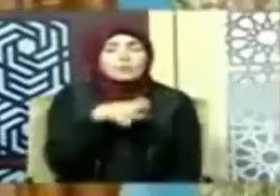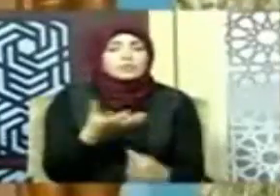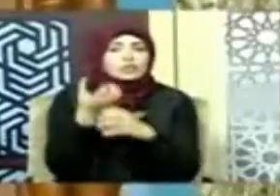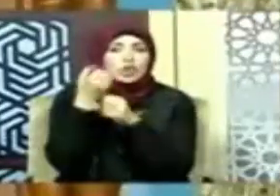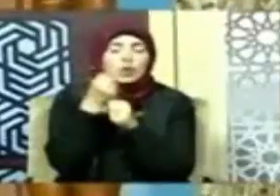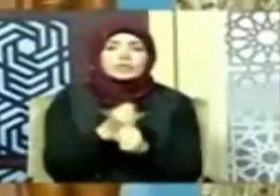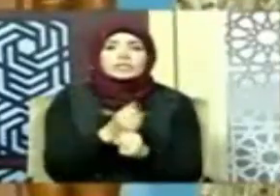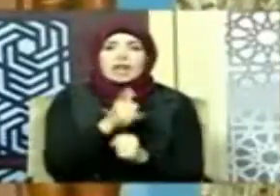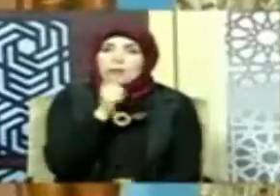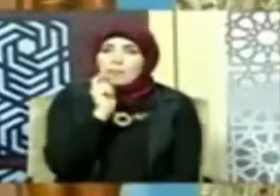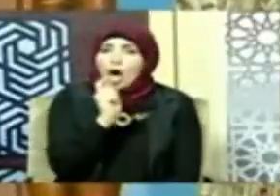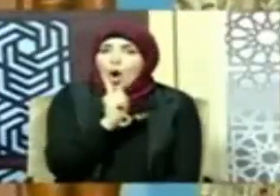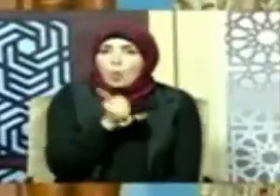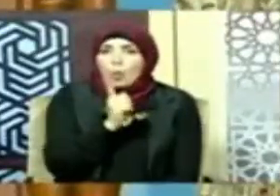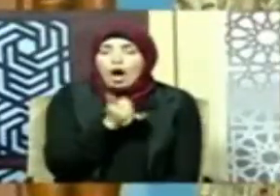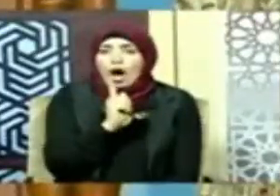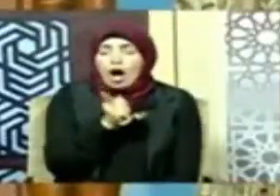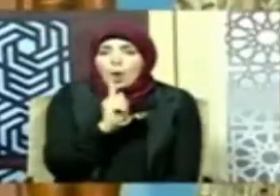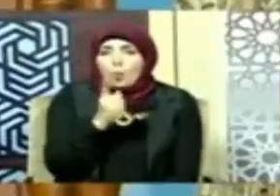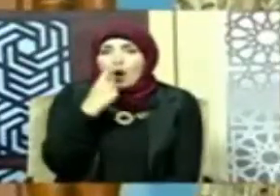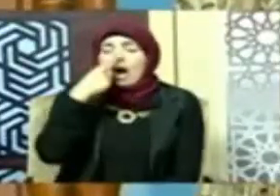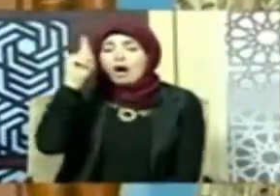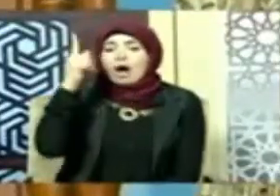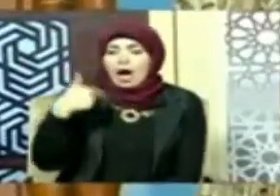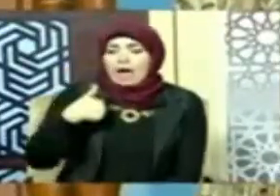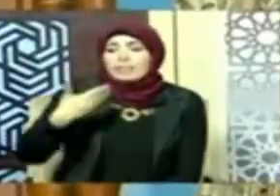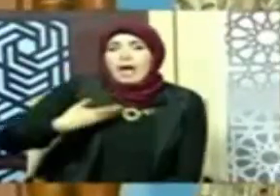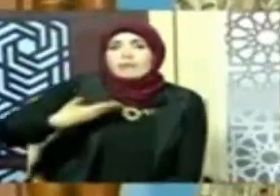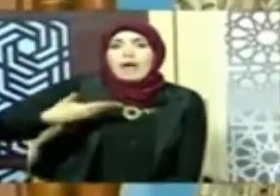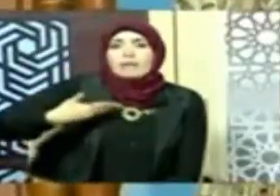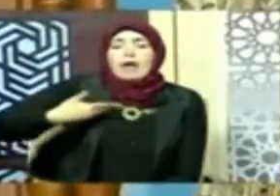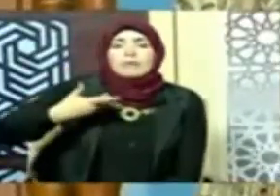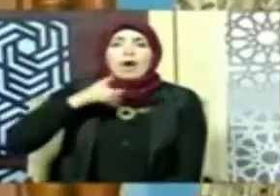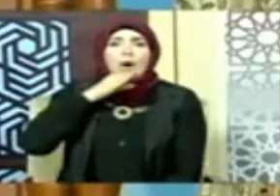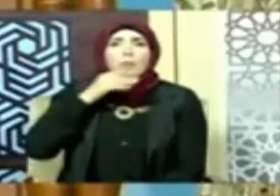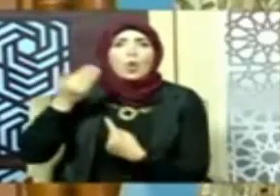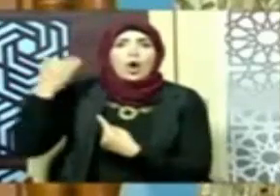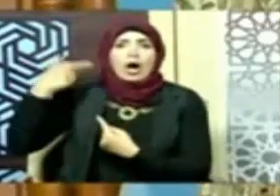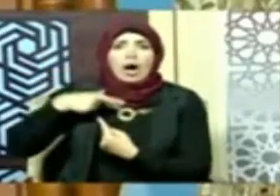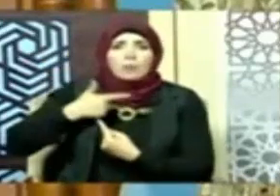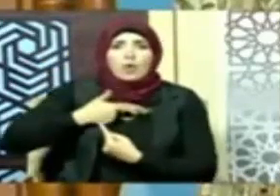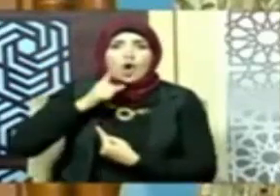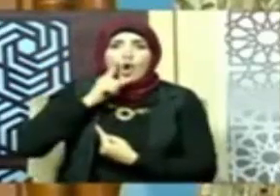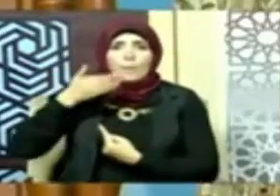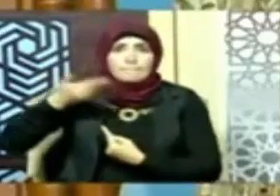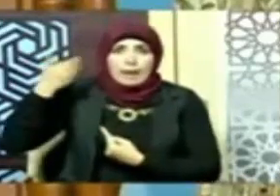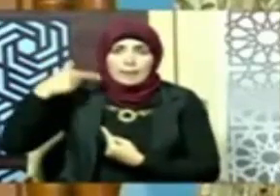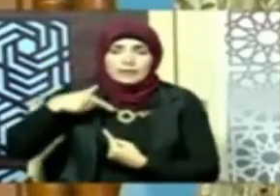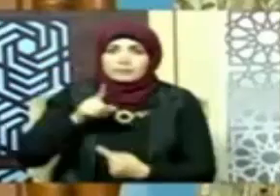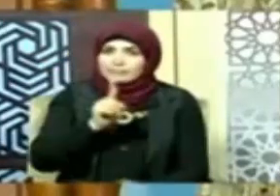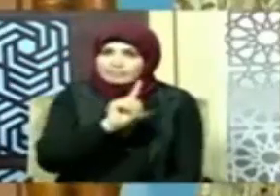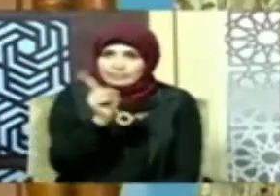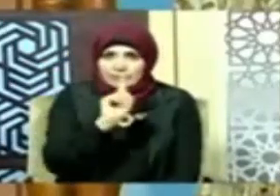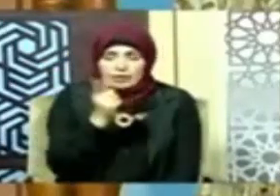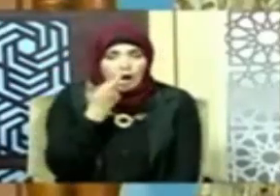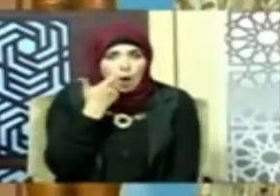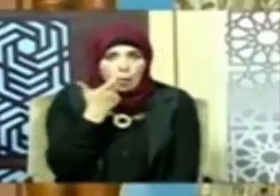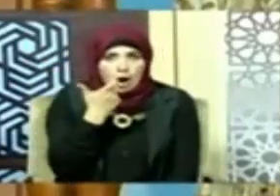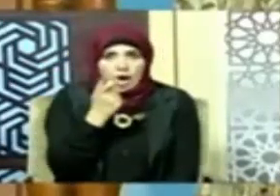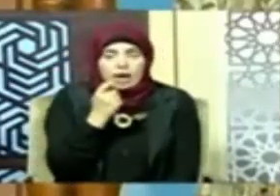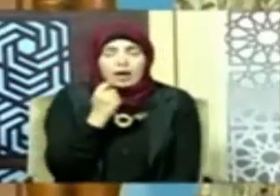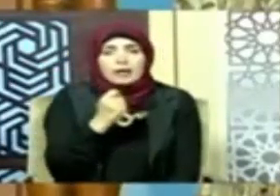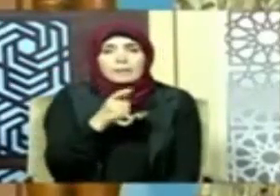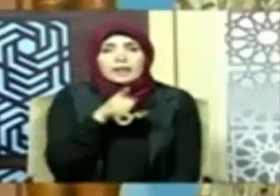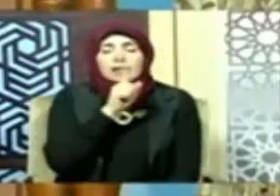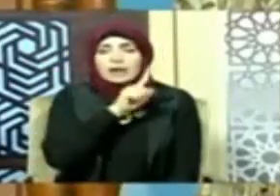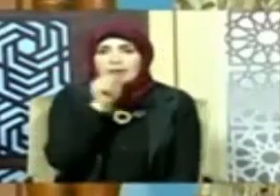من التعالي بالأحساب والأنساب، فيقول: لينتهين أقوام عن